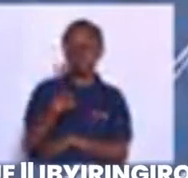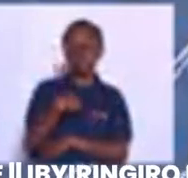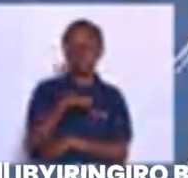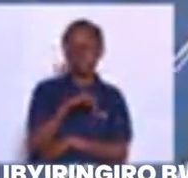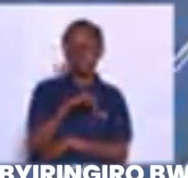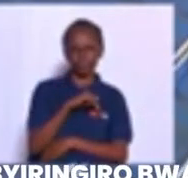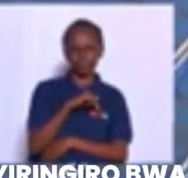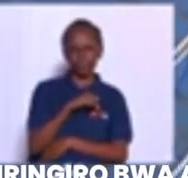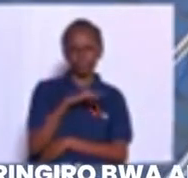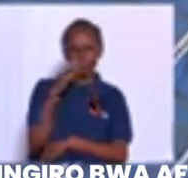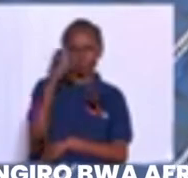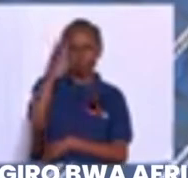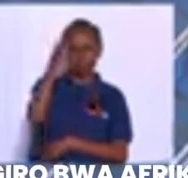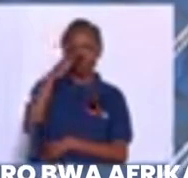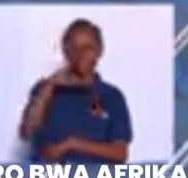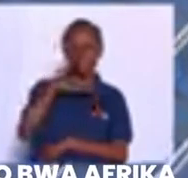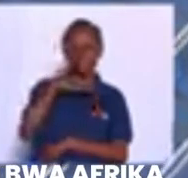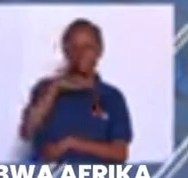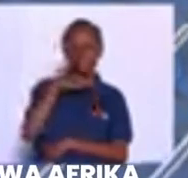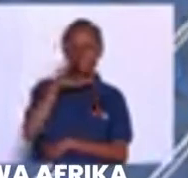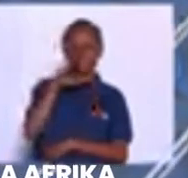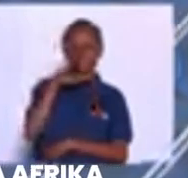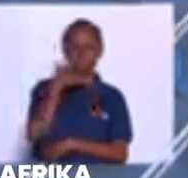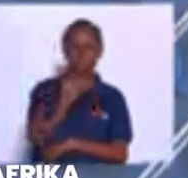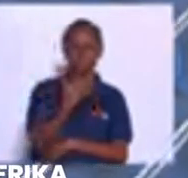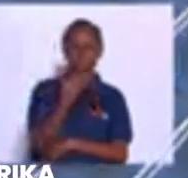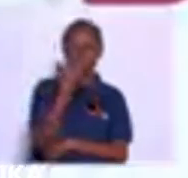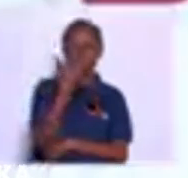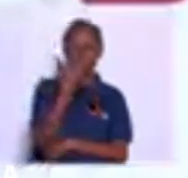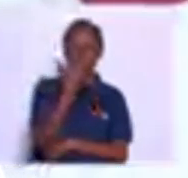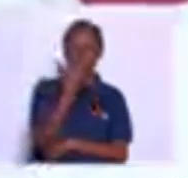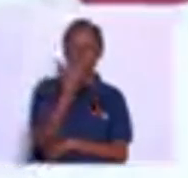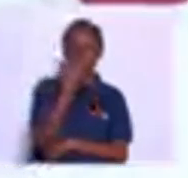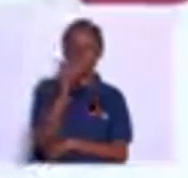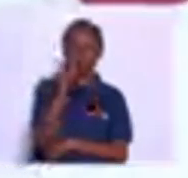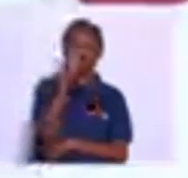Kwa kifo cha aibu cha Kalvari